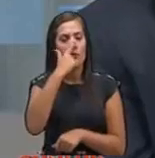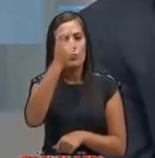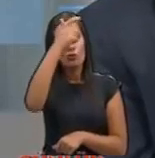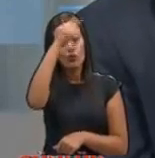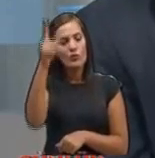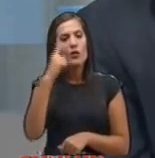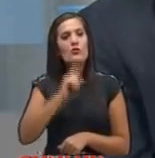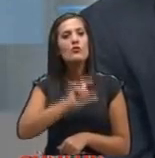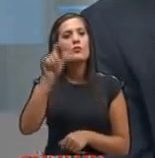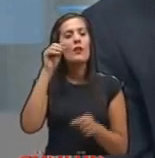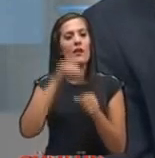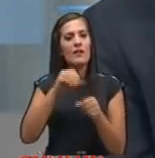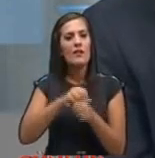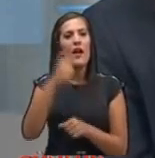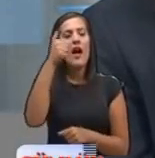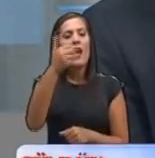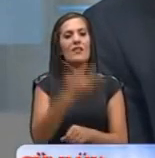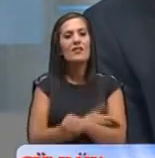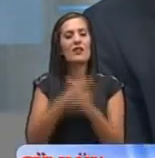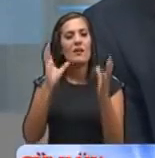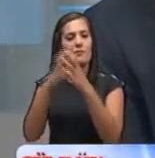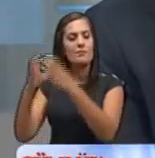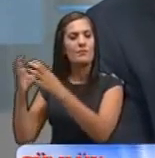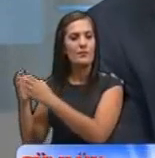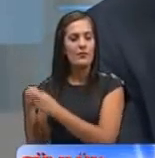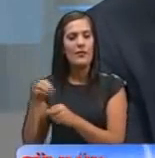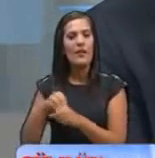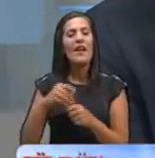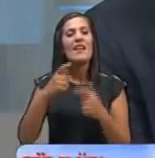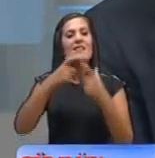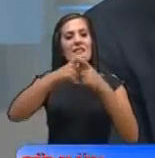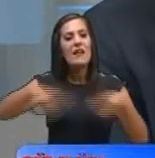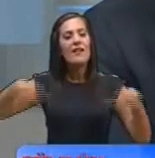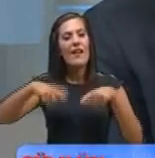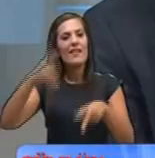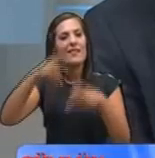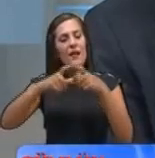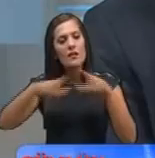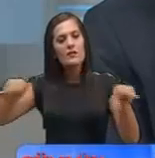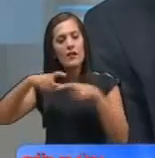Türkiye Cumhuriyeti'nin 6 şehrinde yerleşik sahnesinde